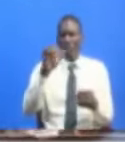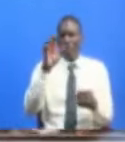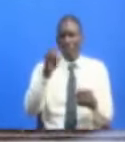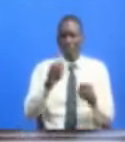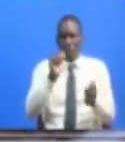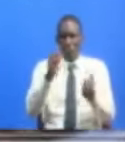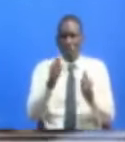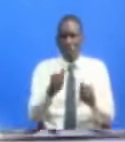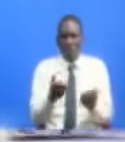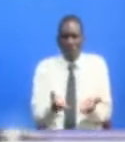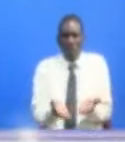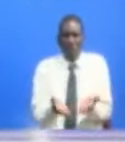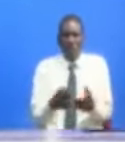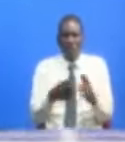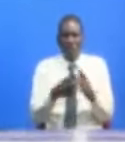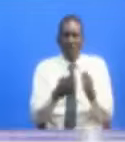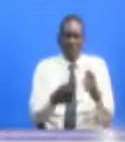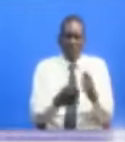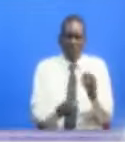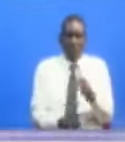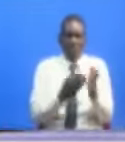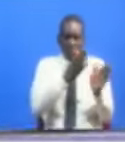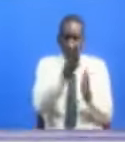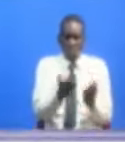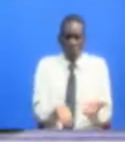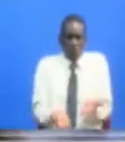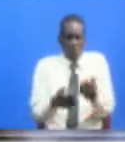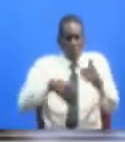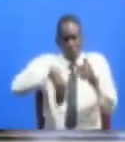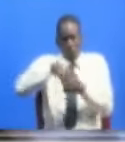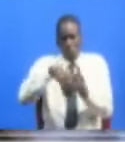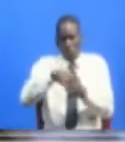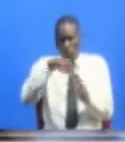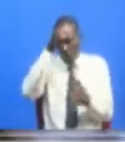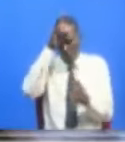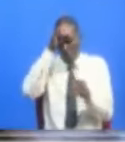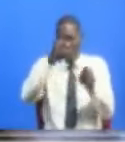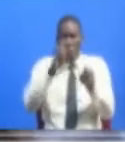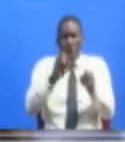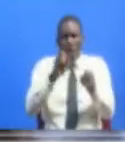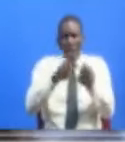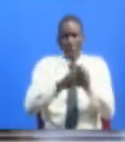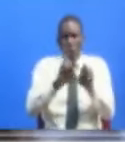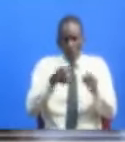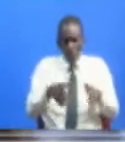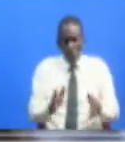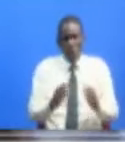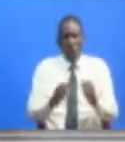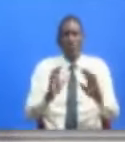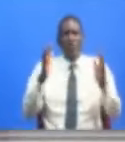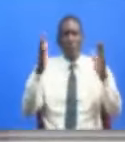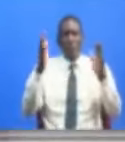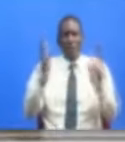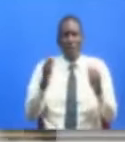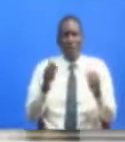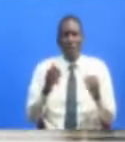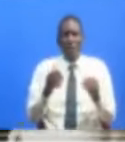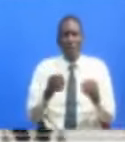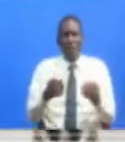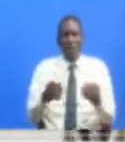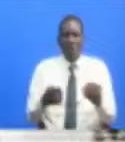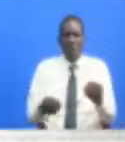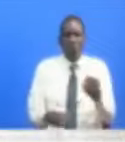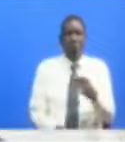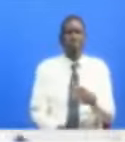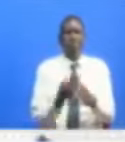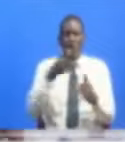wa kukuza kabumbu mashinani kama njia mojawapo ya kusherehekea miaka 20 tangu kuasisiwa kwake na afisa mkuu mtendaji